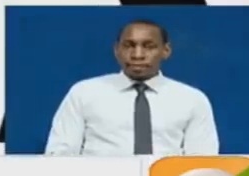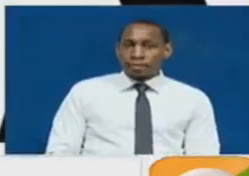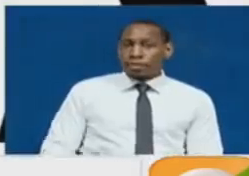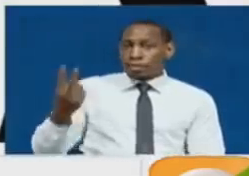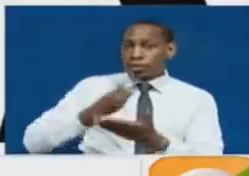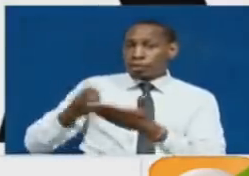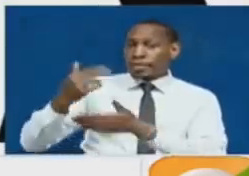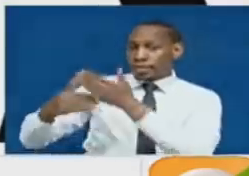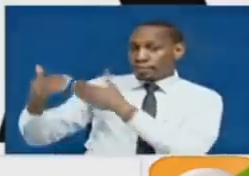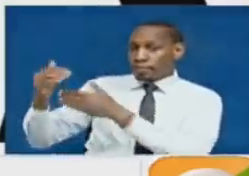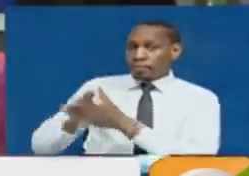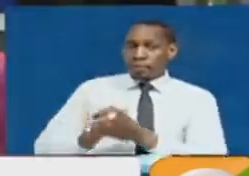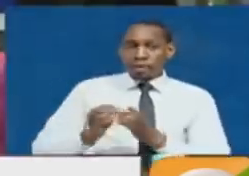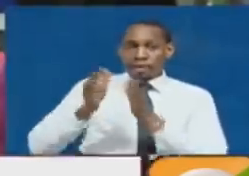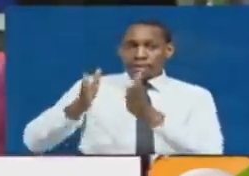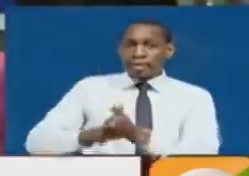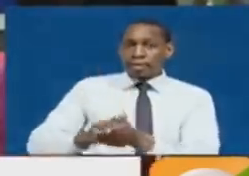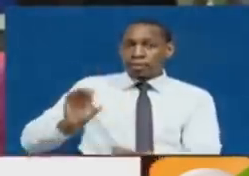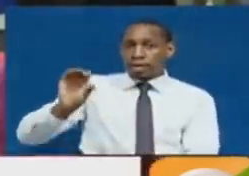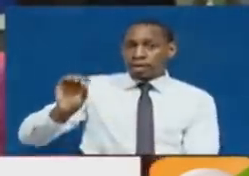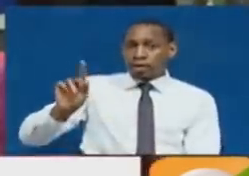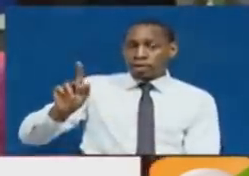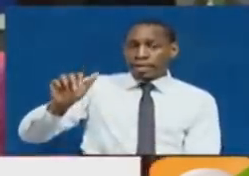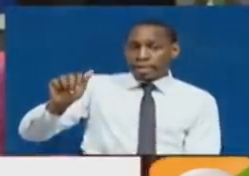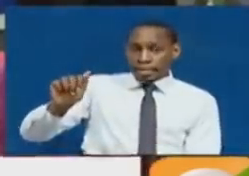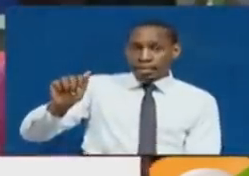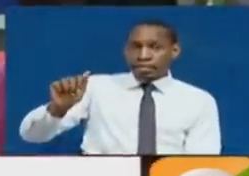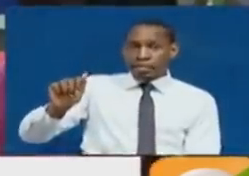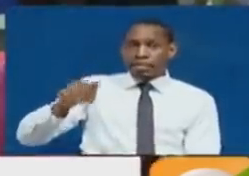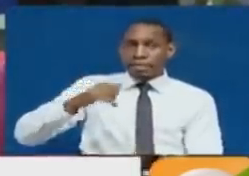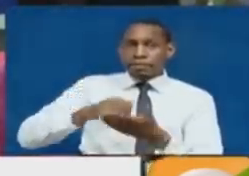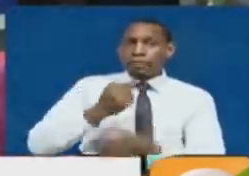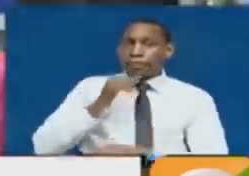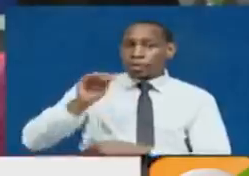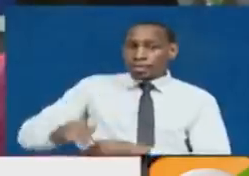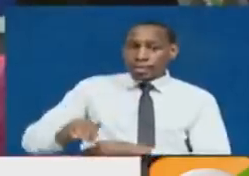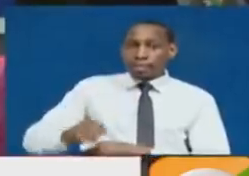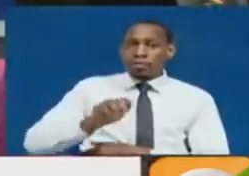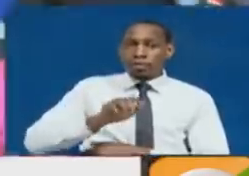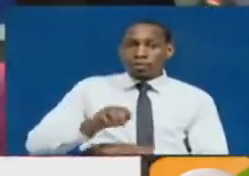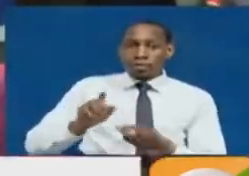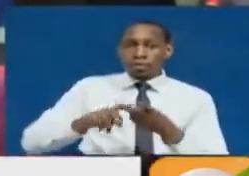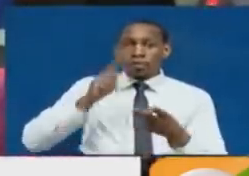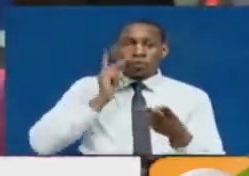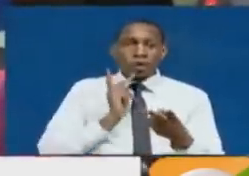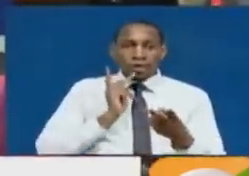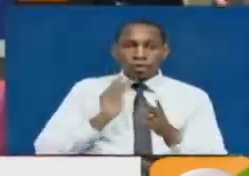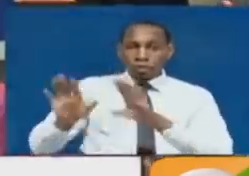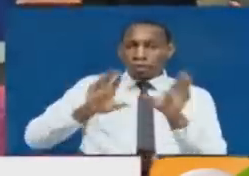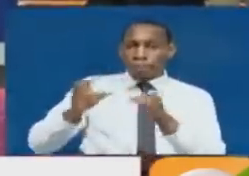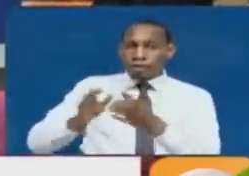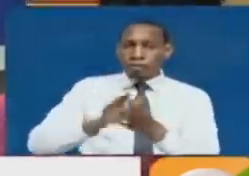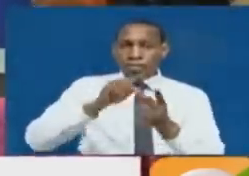Majuma mawili yaliyopita, vinara wenza katika muungano wa One Kenya Alliance wakiwemo Gideon Moi wa KANU na Kalonzo Musyoka wa